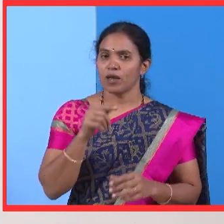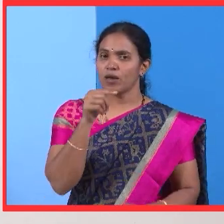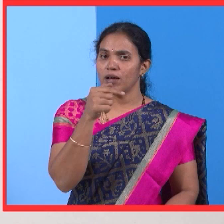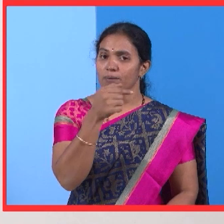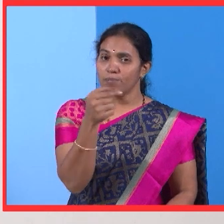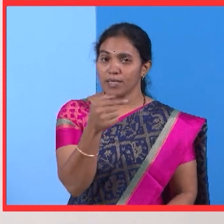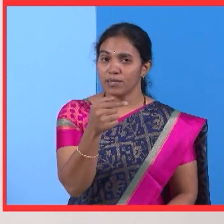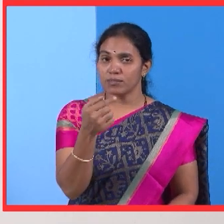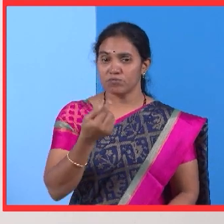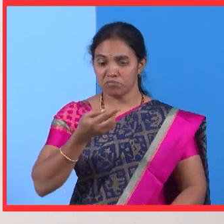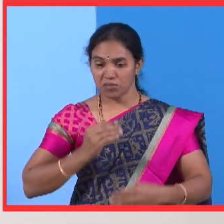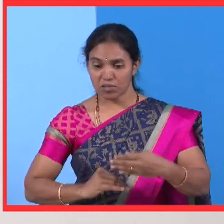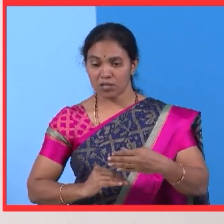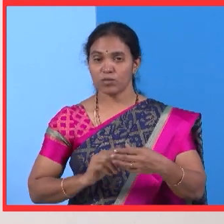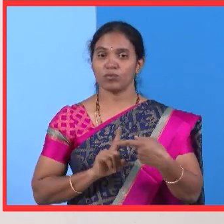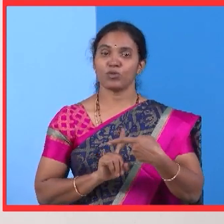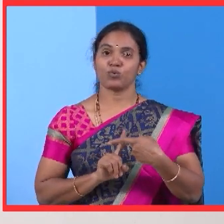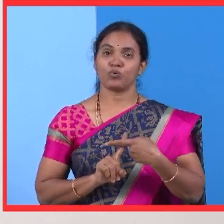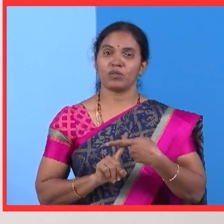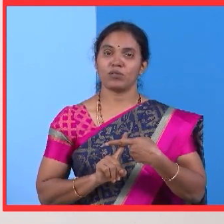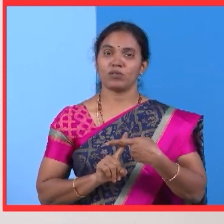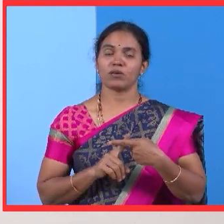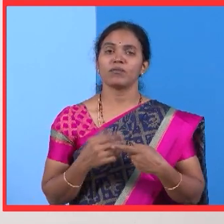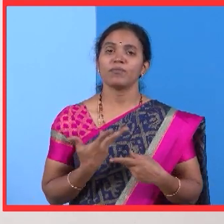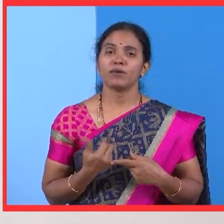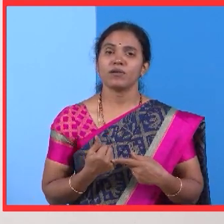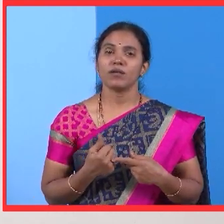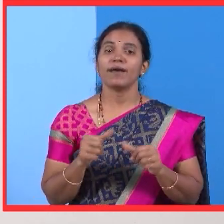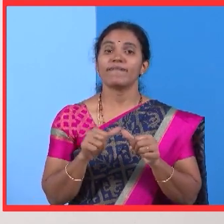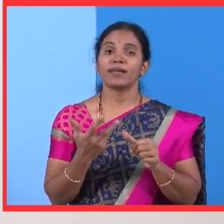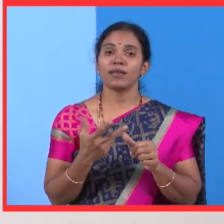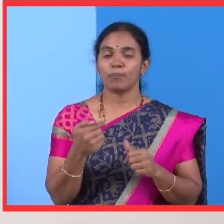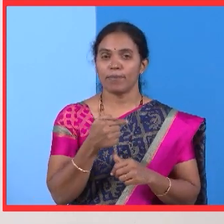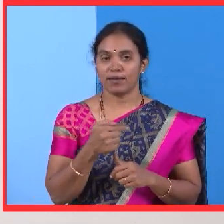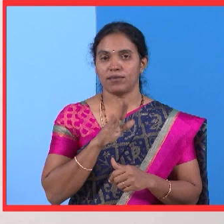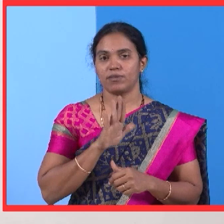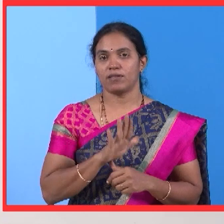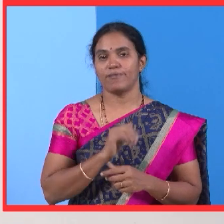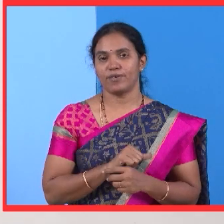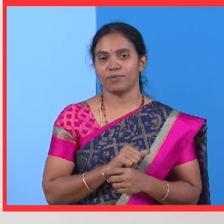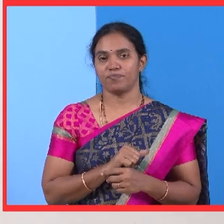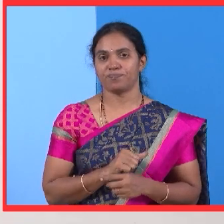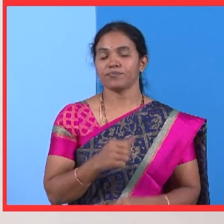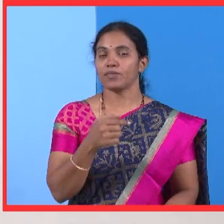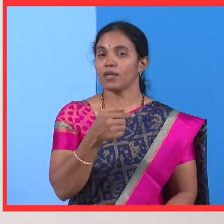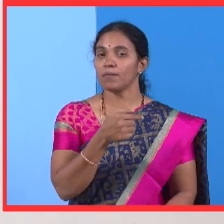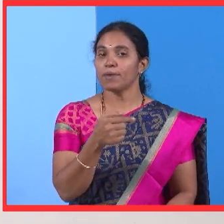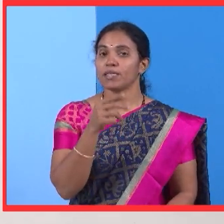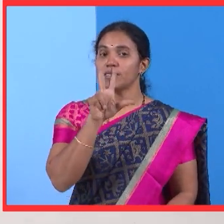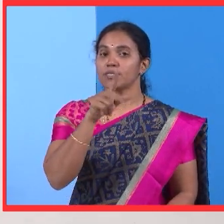வரும். இங்கே தொகுதியில் மைனஸ் சைன் இருக்குது, பகுதியில் இல்லை, ஆகவே விடை மைனஸில் தான் வரும். மைனஸ் எட்டு பை ரெண்டு